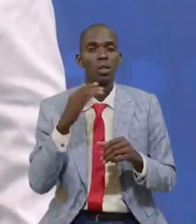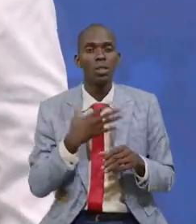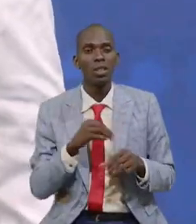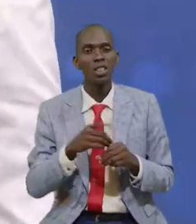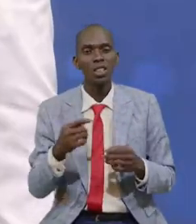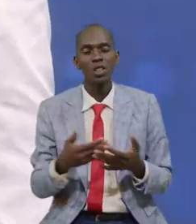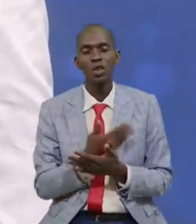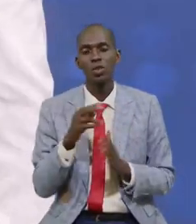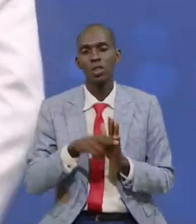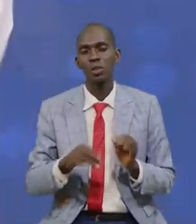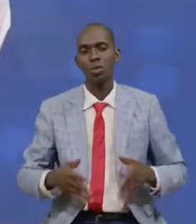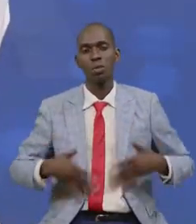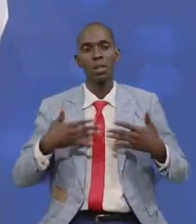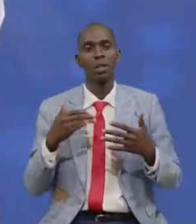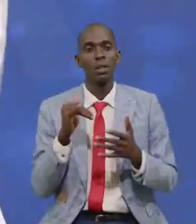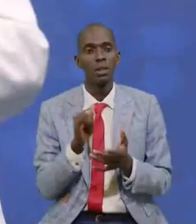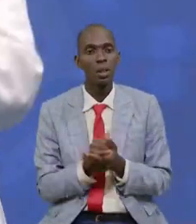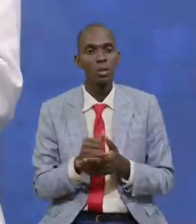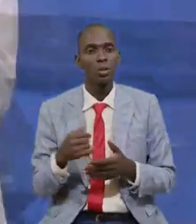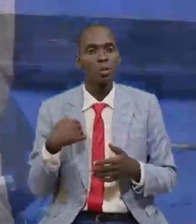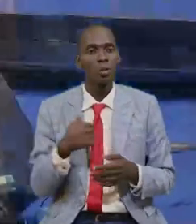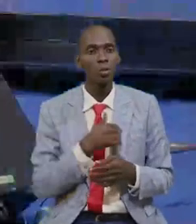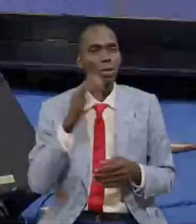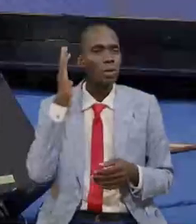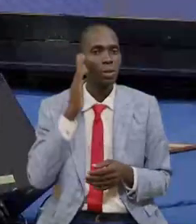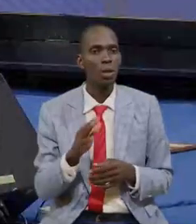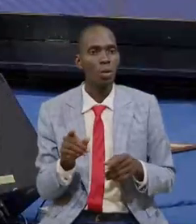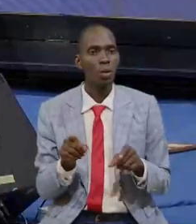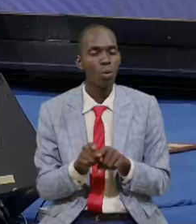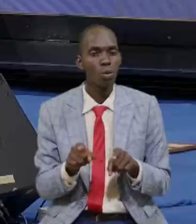à une nouveauté de vie. Nous croyons afin de aussi vivre avec lui. Verset